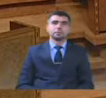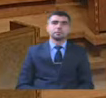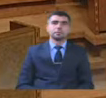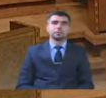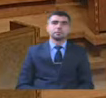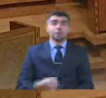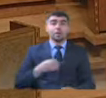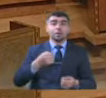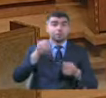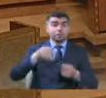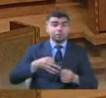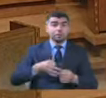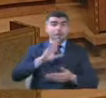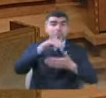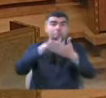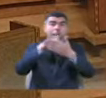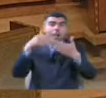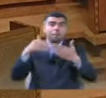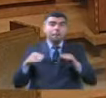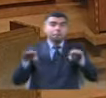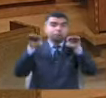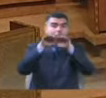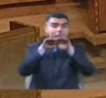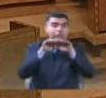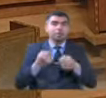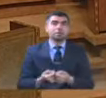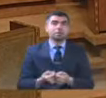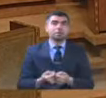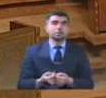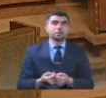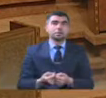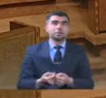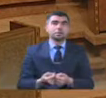تم إعداد الخطة الحكومية للمساواة في أفق